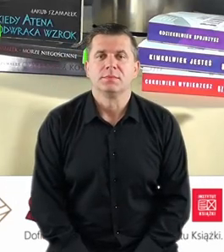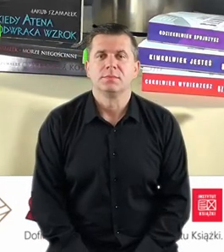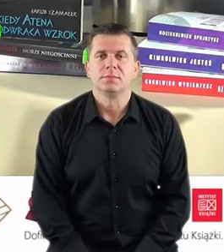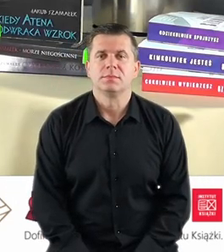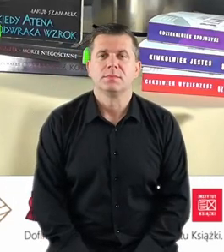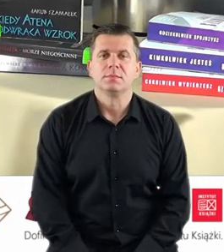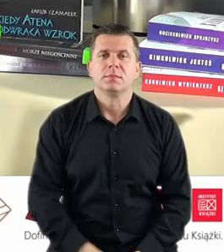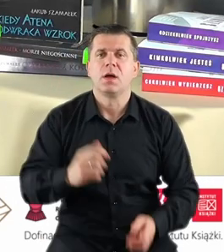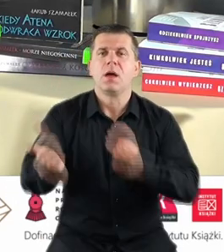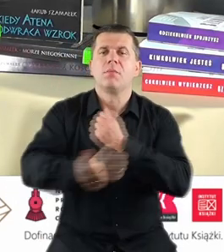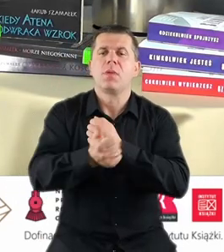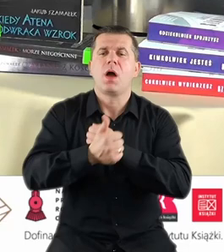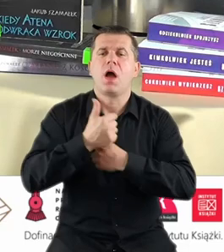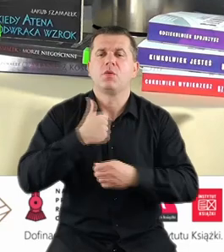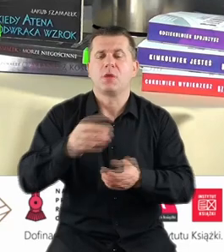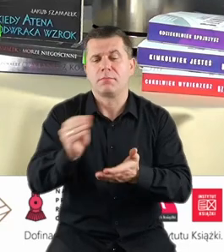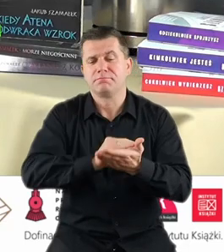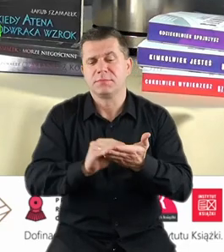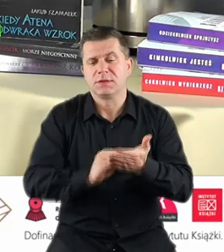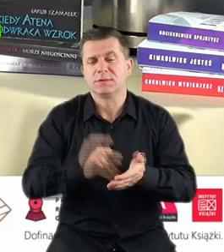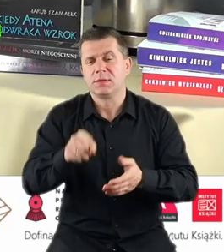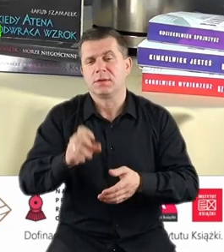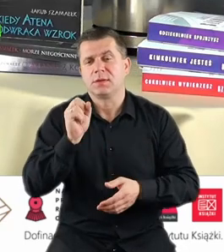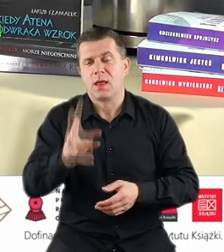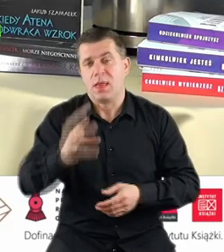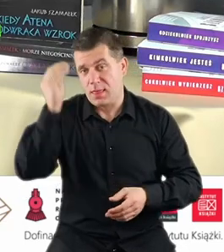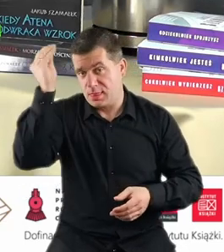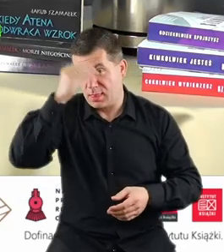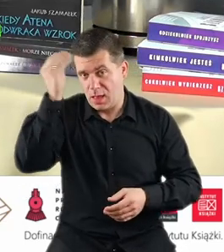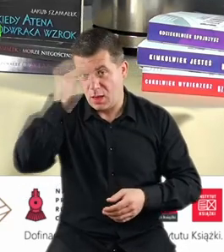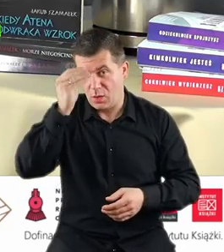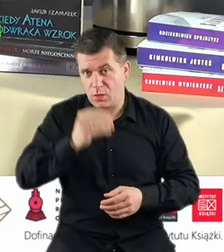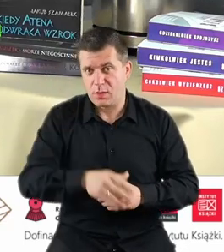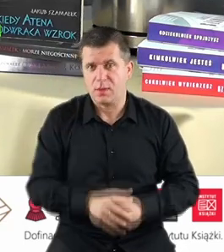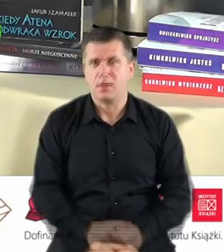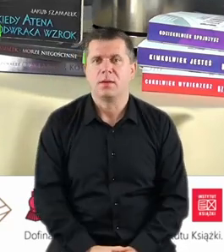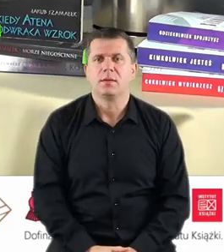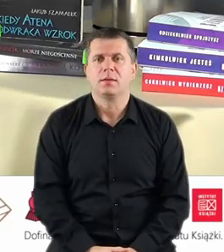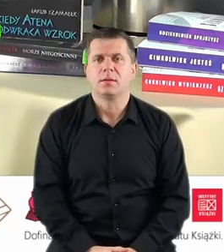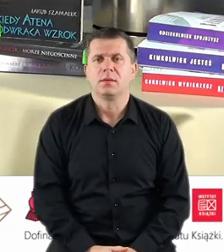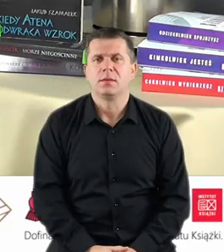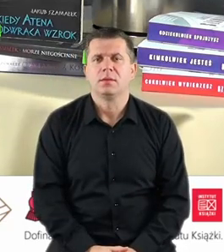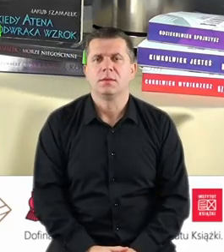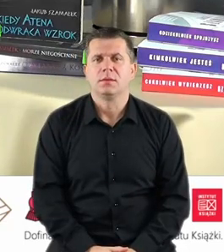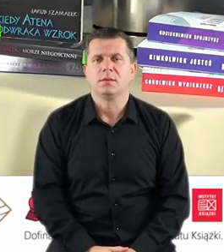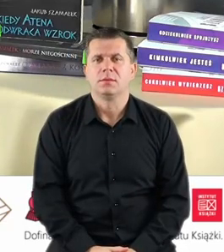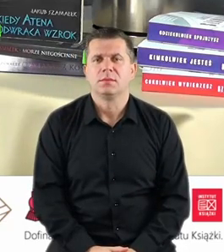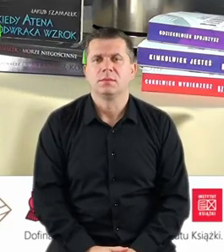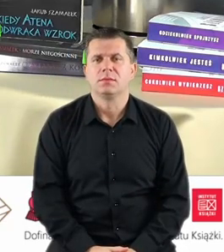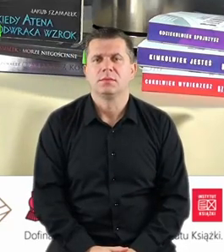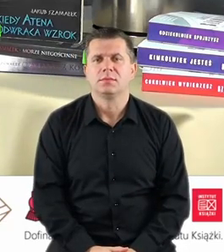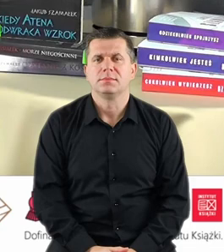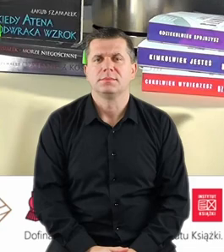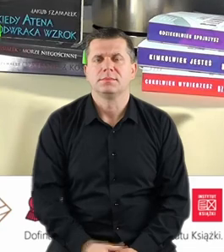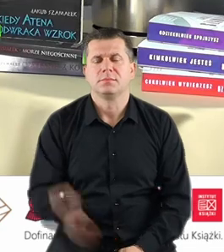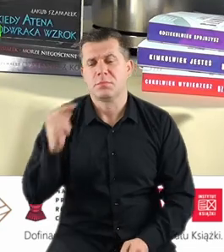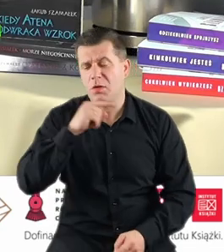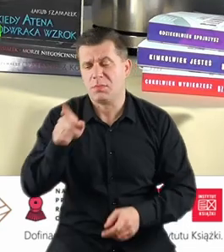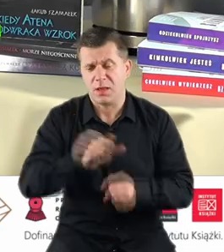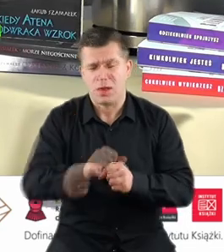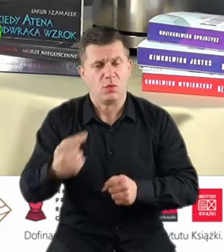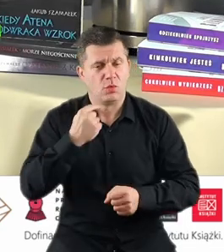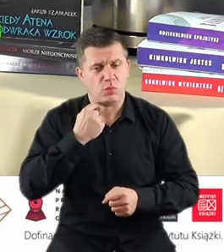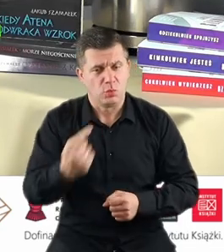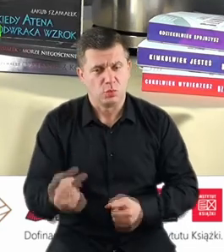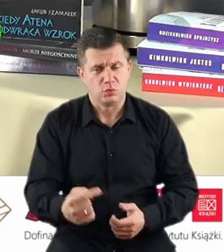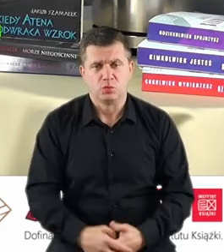A powód, dla którego się wziąłem za pisanie, był też taki, że nauka ma też to do siebie, że potrafi być nużąca. Oczywiście wszystko potrafi być